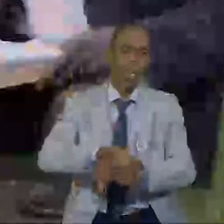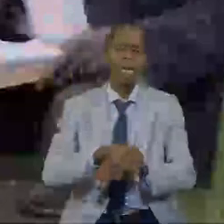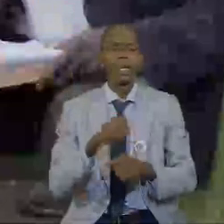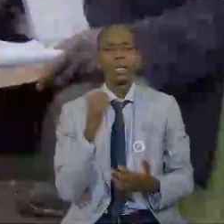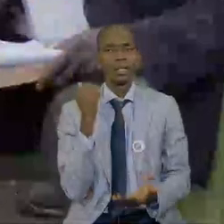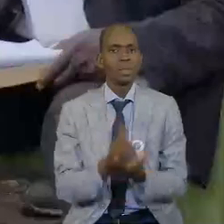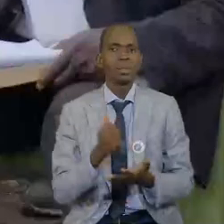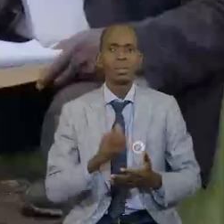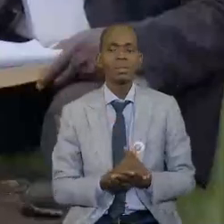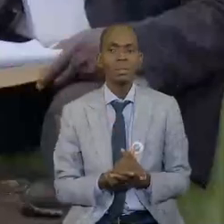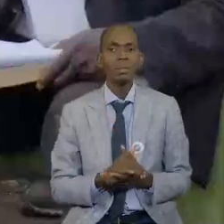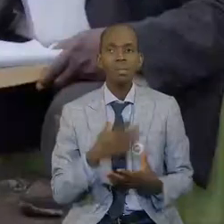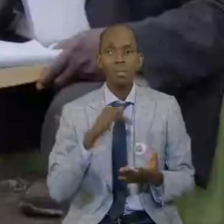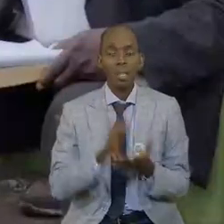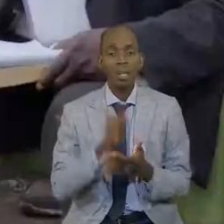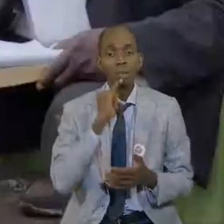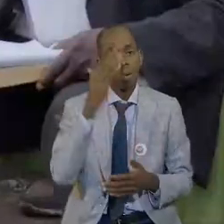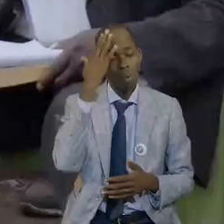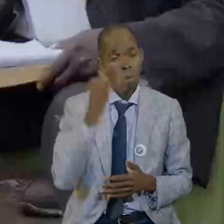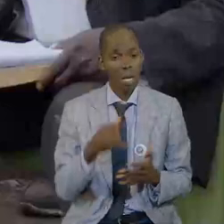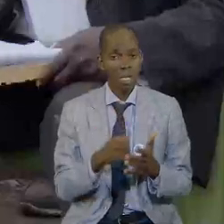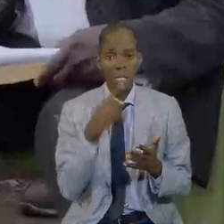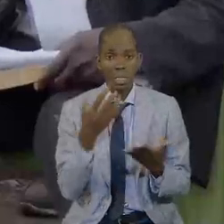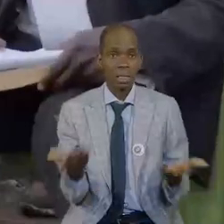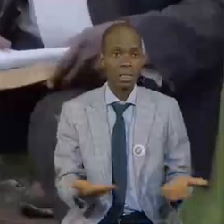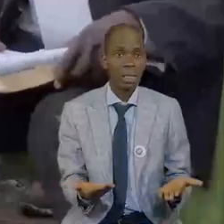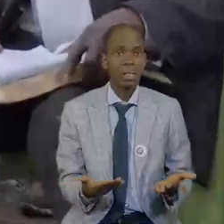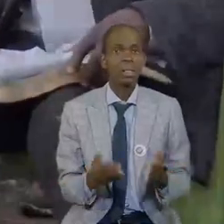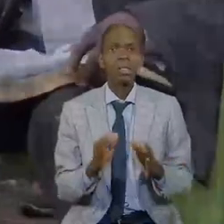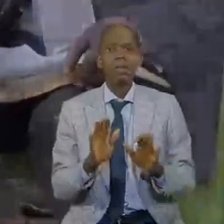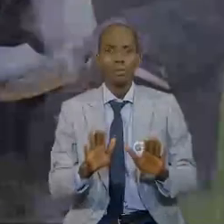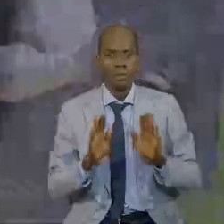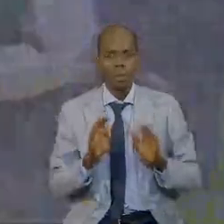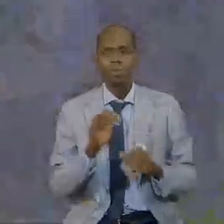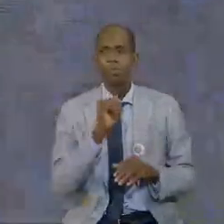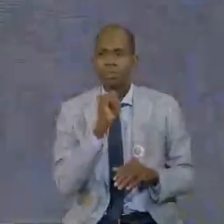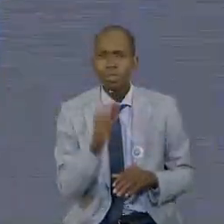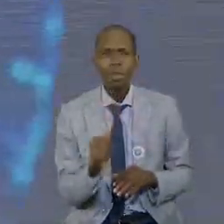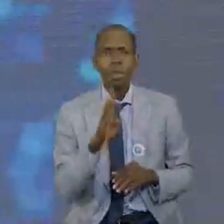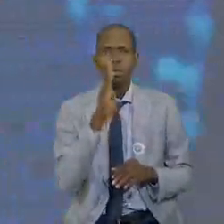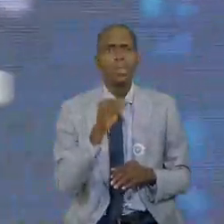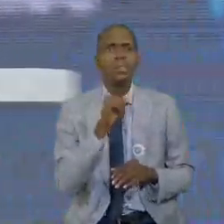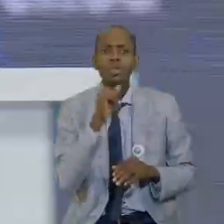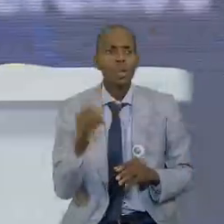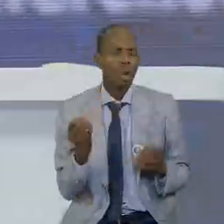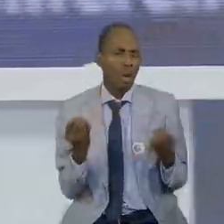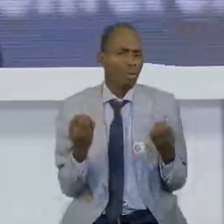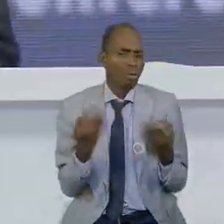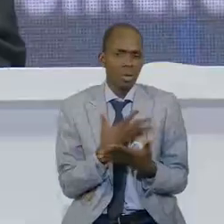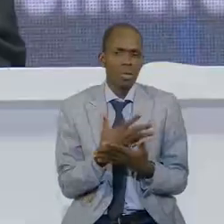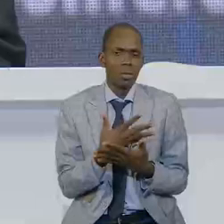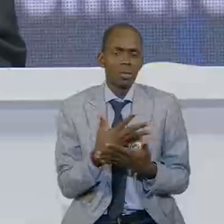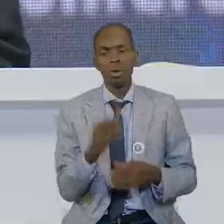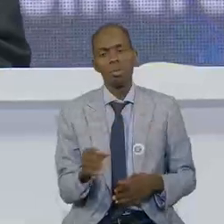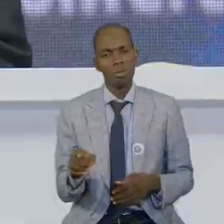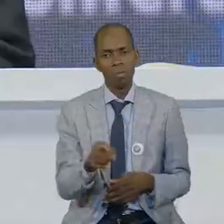vaincre. And that's why he says, fear thou not, be not afraid of them. Il n'y a pas dit ne crains point, ne sois